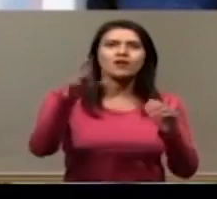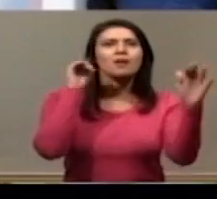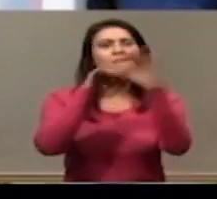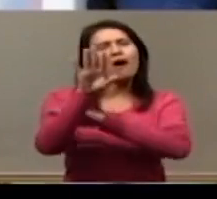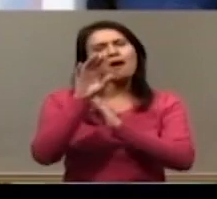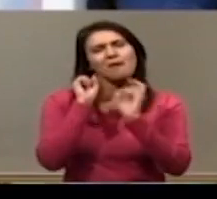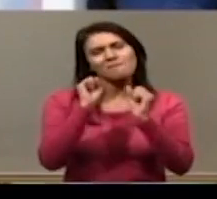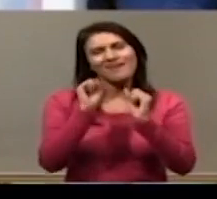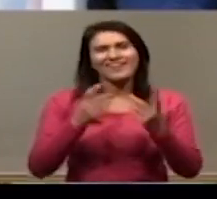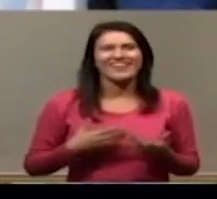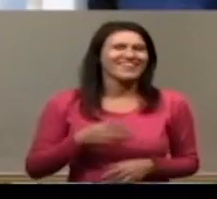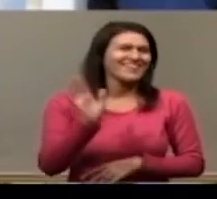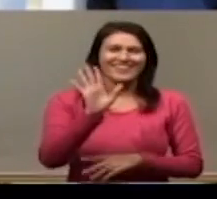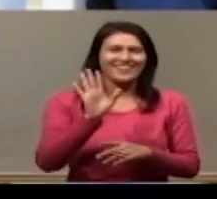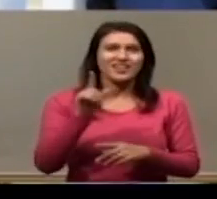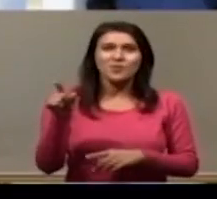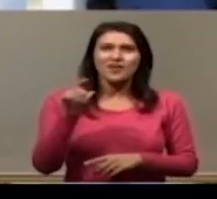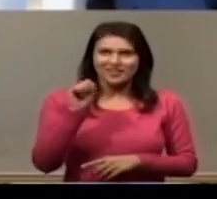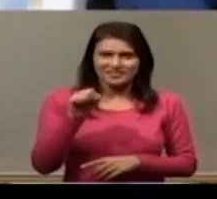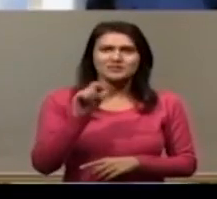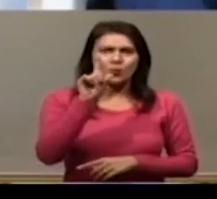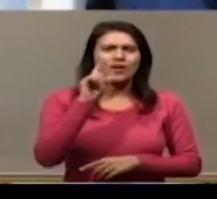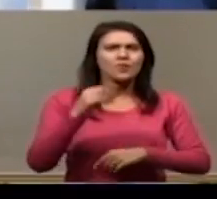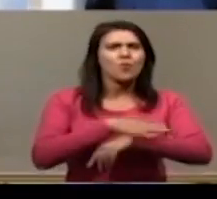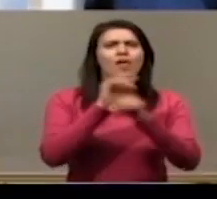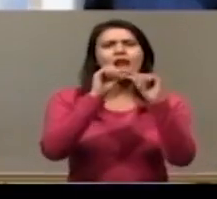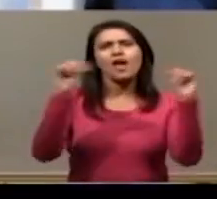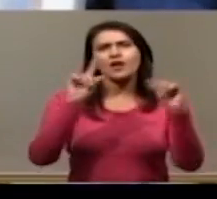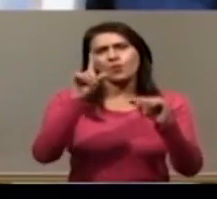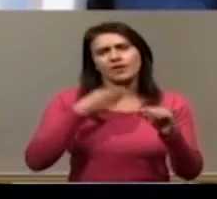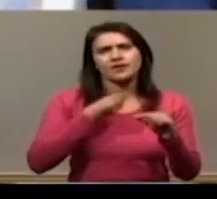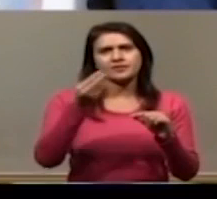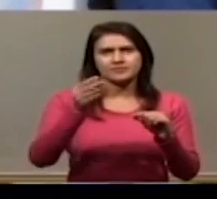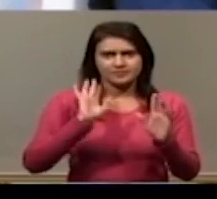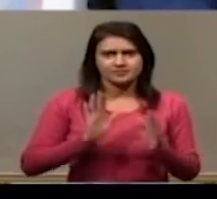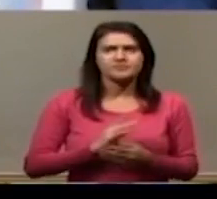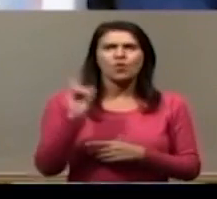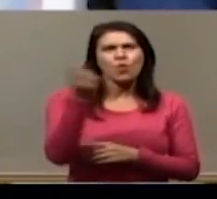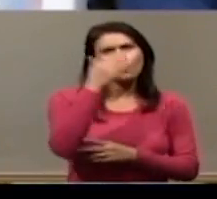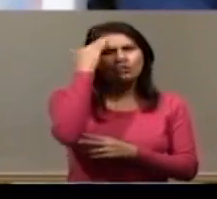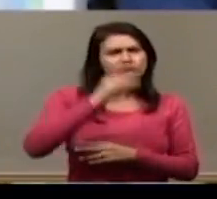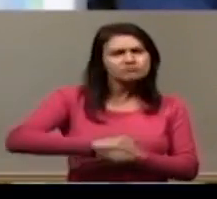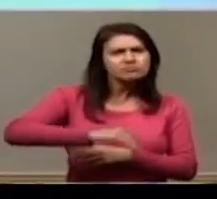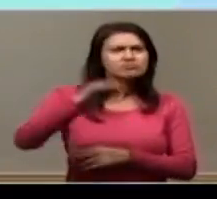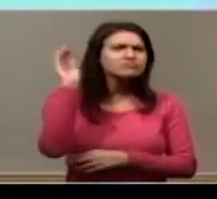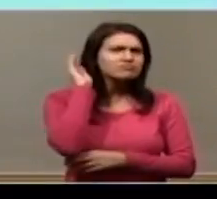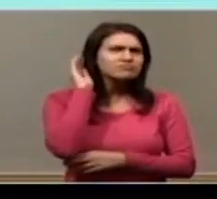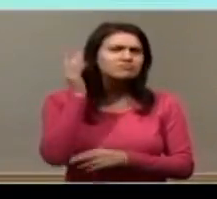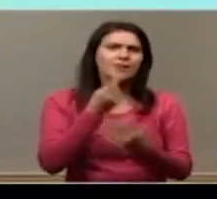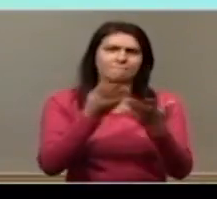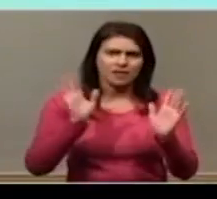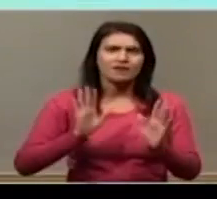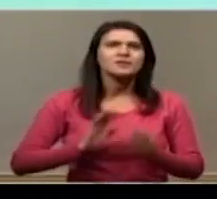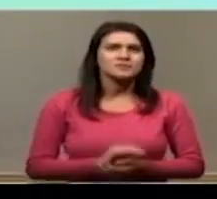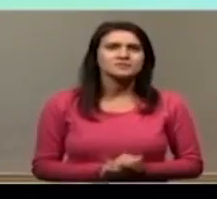को नहीं। गाना नहीं, लेकिन मैं एक मोटिवेशनल लाइन बोलना चाहूंगा, हालांकि ये सबने सुनोगी और बचपन से हम जब छोटे होते थे